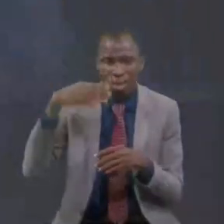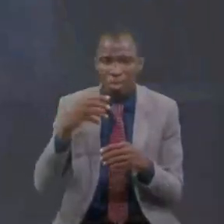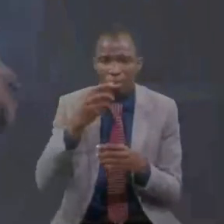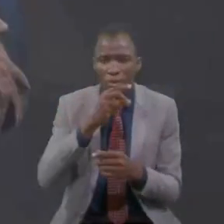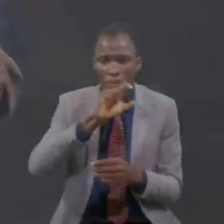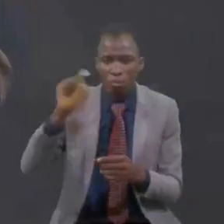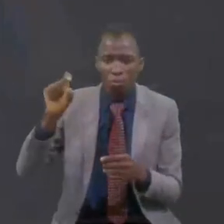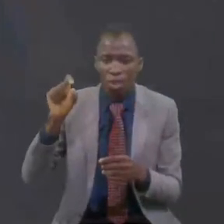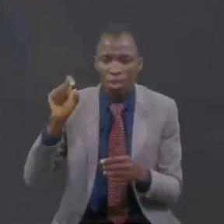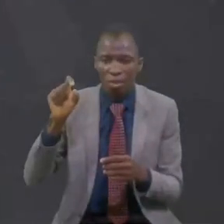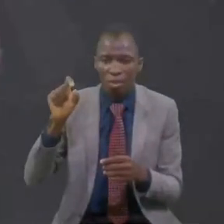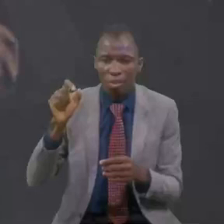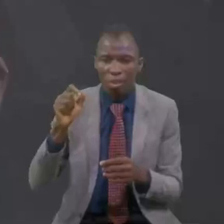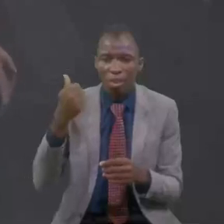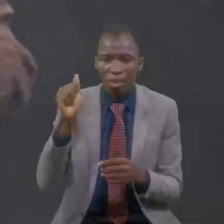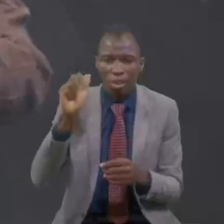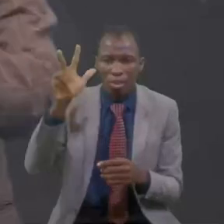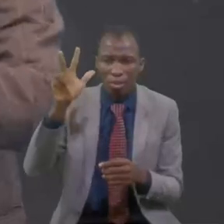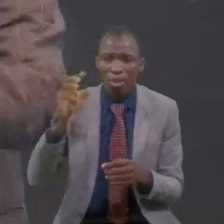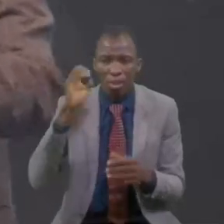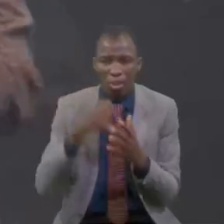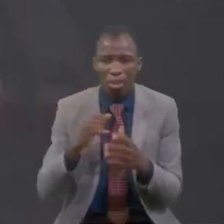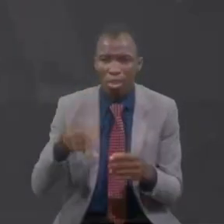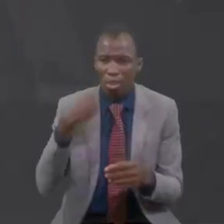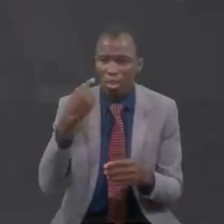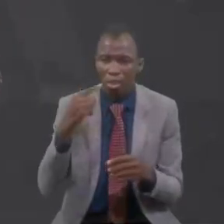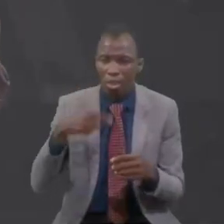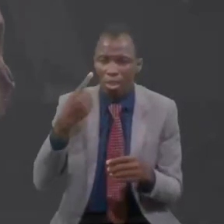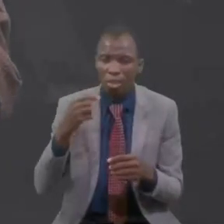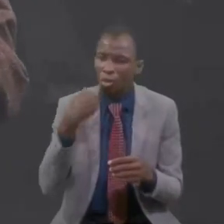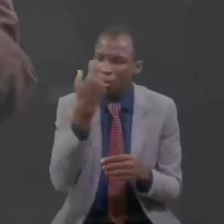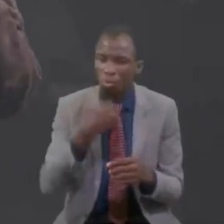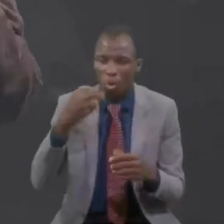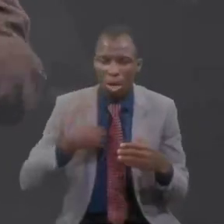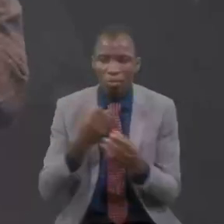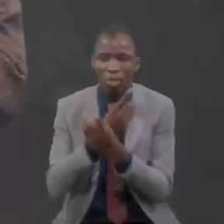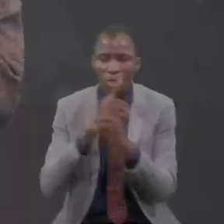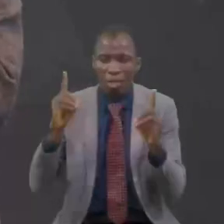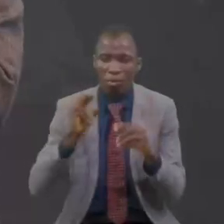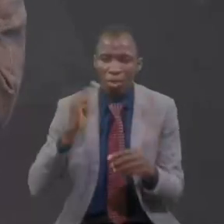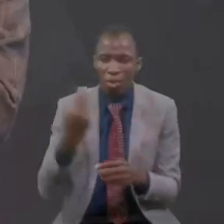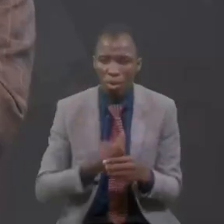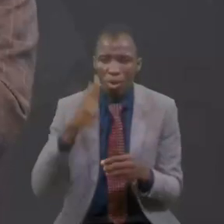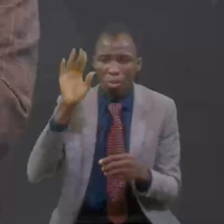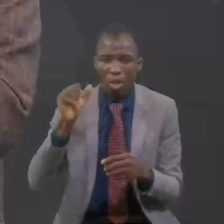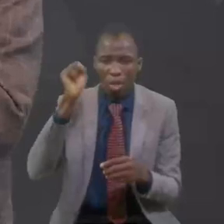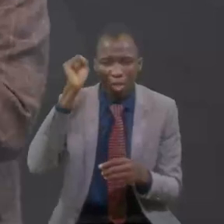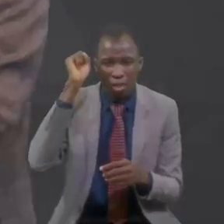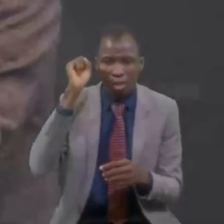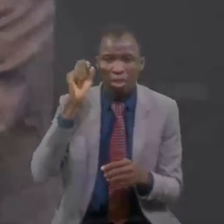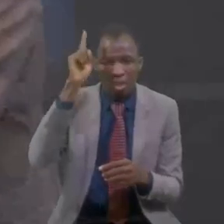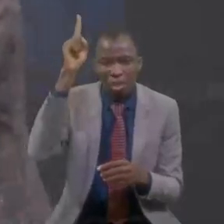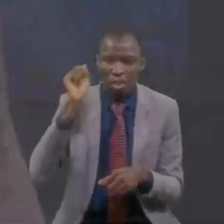qui dit qui nous a délivré par par son